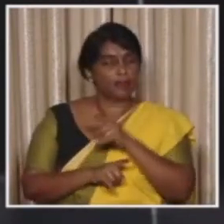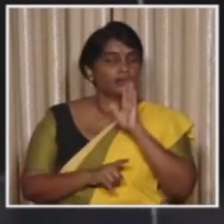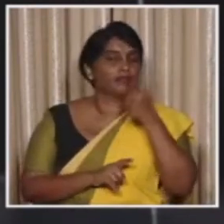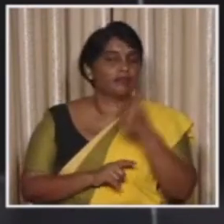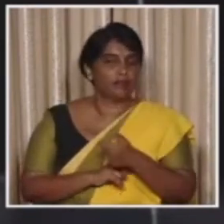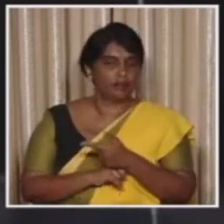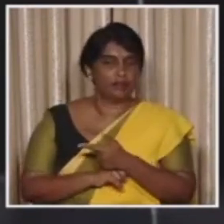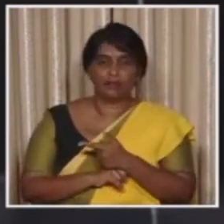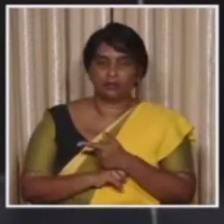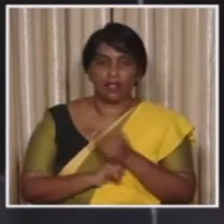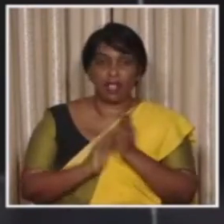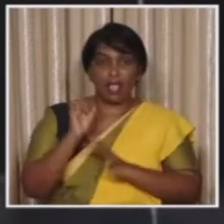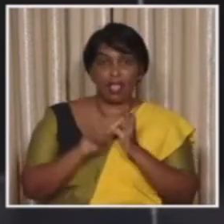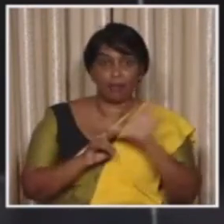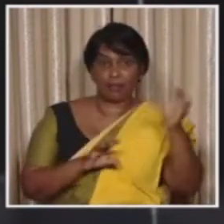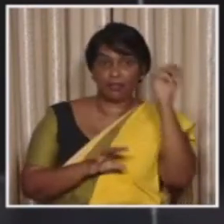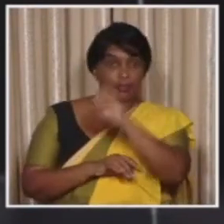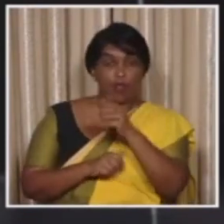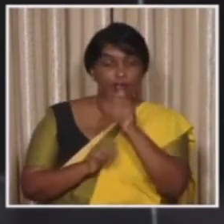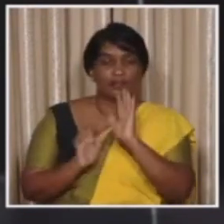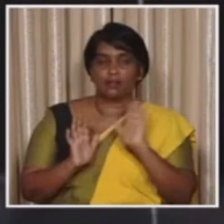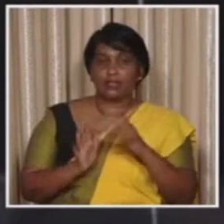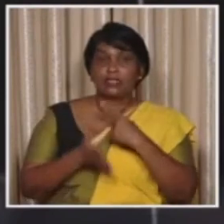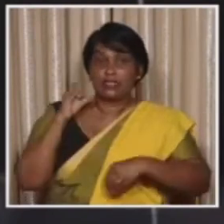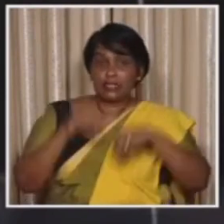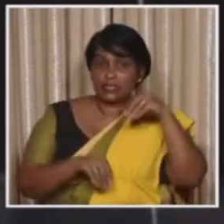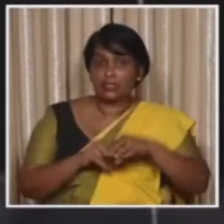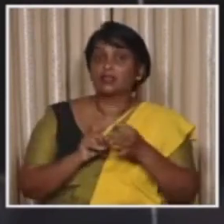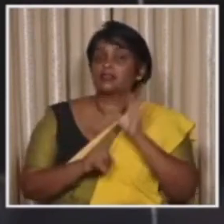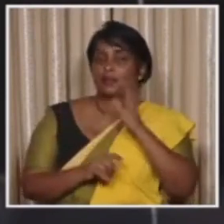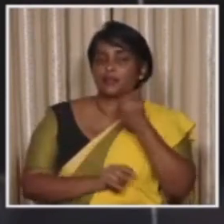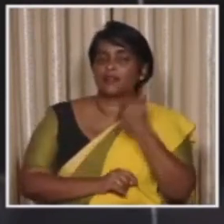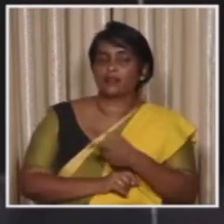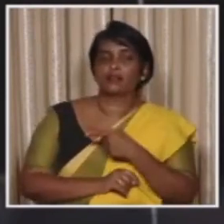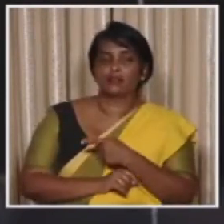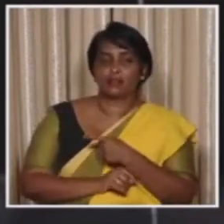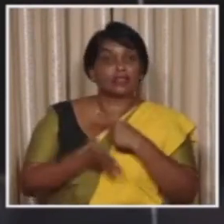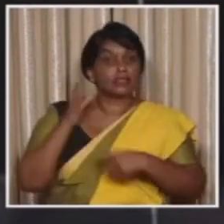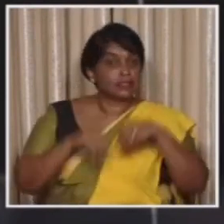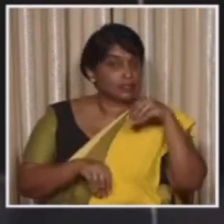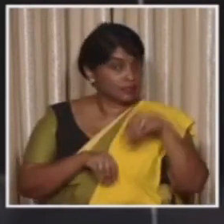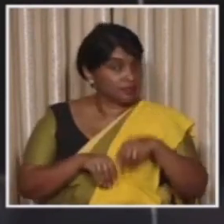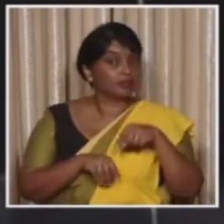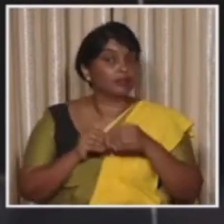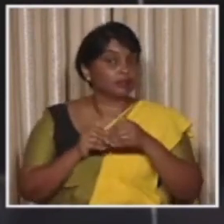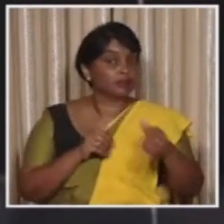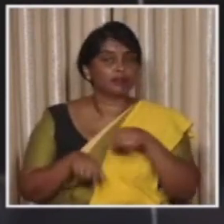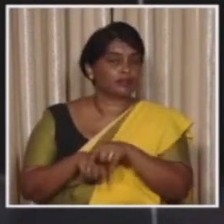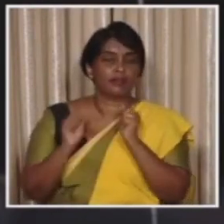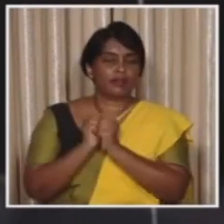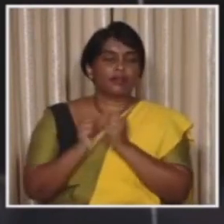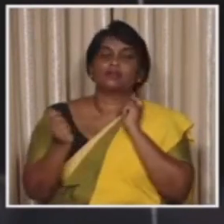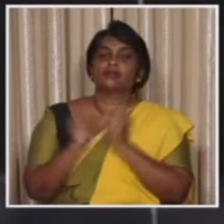වැදගත්. මම කියන්නේ ඇමතිලා පත් කරන එකයි හොඳ කියලා. ඡන්දෙන් පත් වෙන සභාපතිලායි වැදගත්. හැබැයි ඡන්දේ මේ තියෙන විදියයි වෙනස් කරන්න